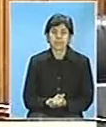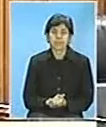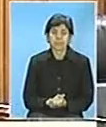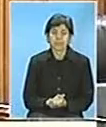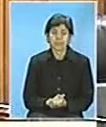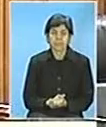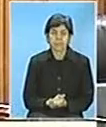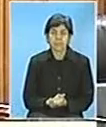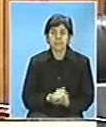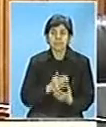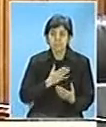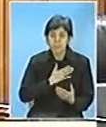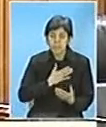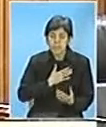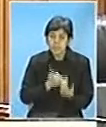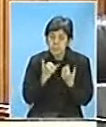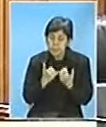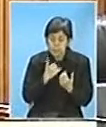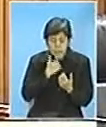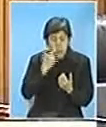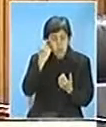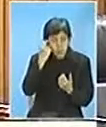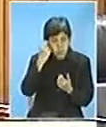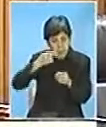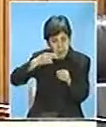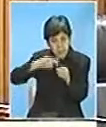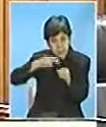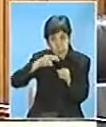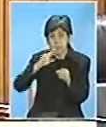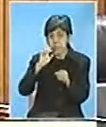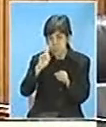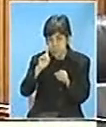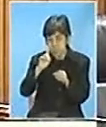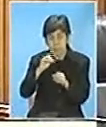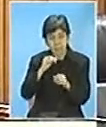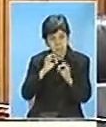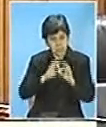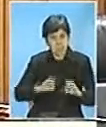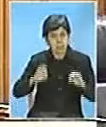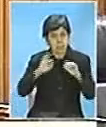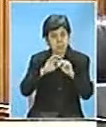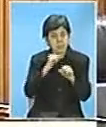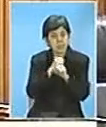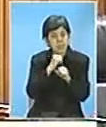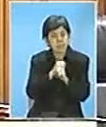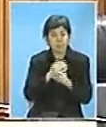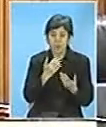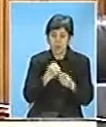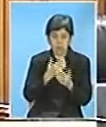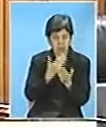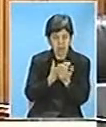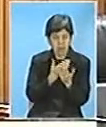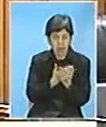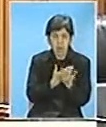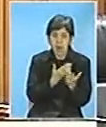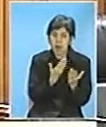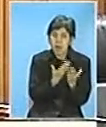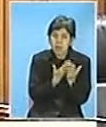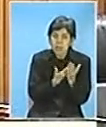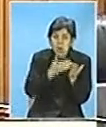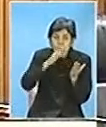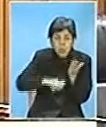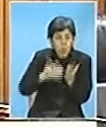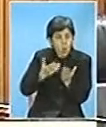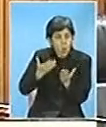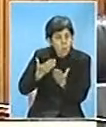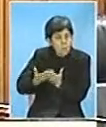จว่าตรงนี้ถ้าเราเข้าใจนะครับว่าเรื่องน้ำมันดีเซลเนี่ยเป็นตัวสำคัญเกี่ยวเรื่องสภาวะเงินเฟ้อนะครับซึ่งตัวนี้จ